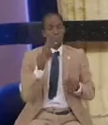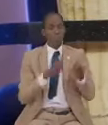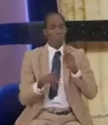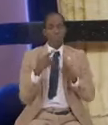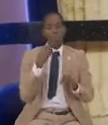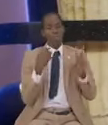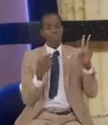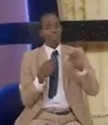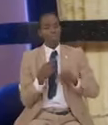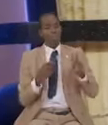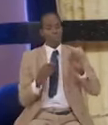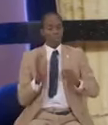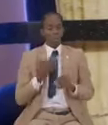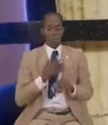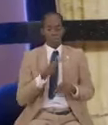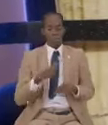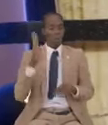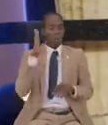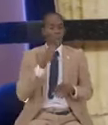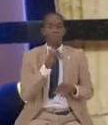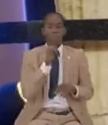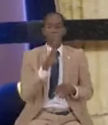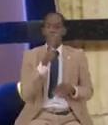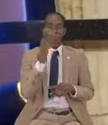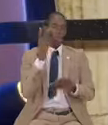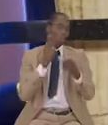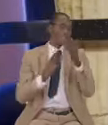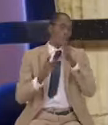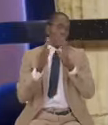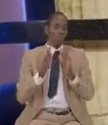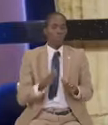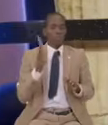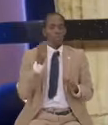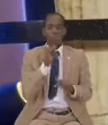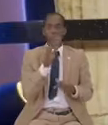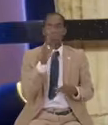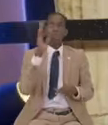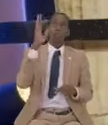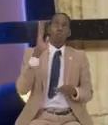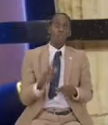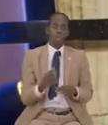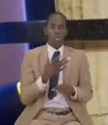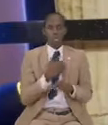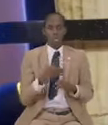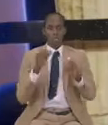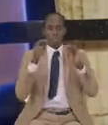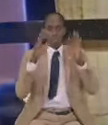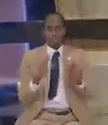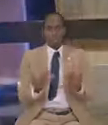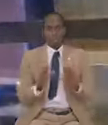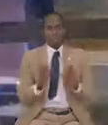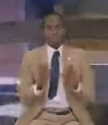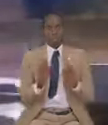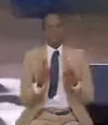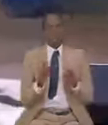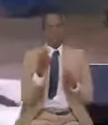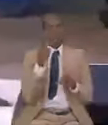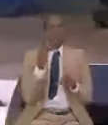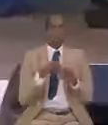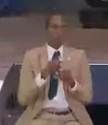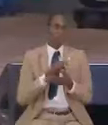nos enfants ne seront pas prophètes ils ne seront pas prédicateurs nous avons ne seront pasteurs verset 13 c'est 13